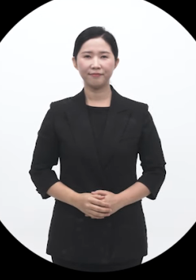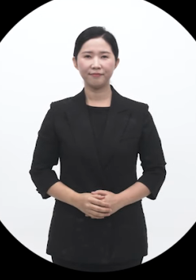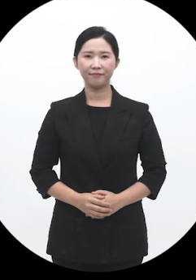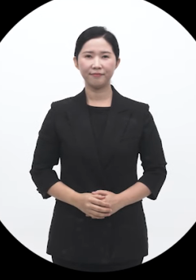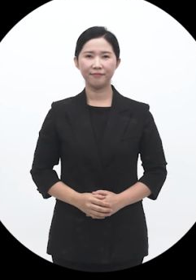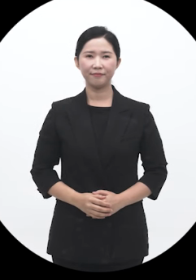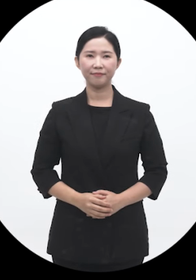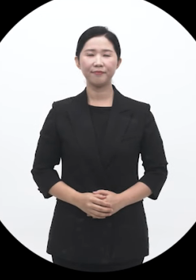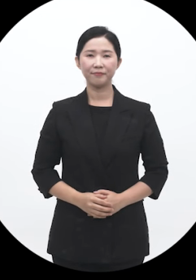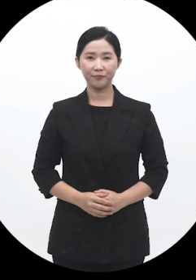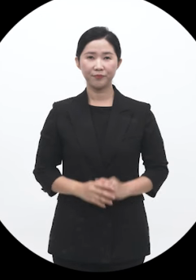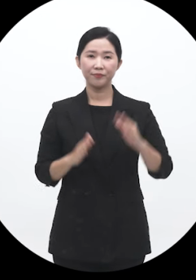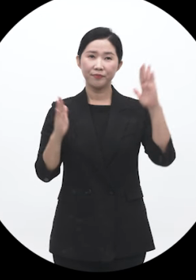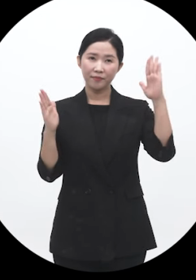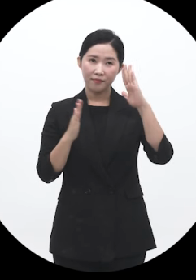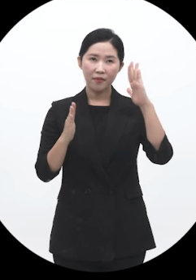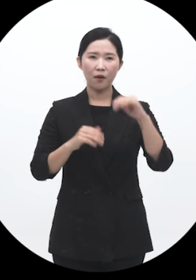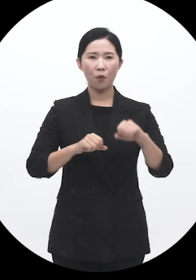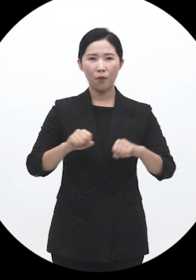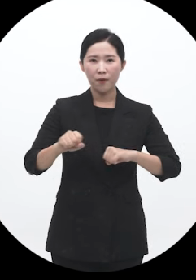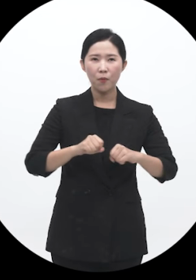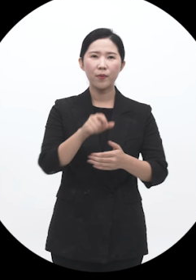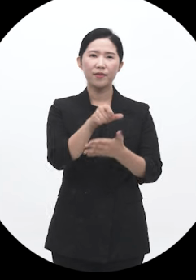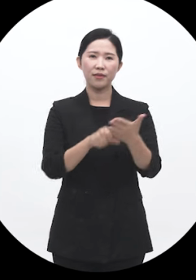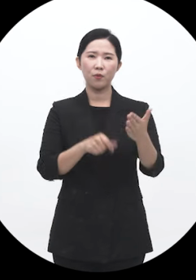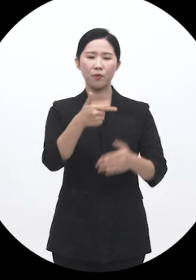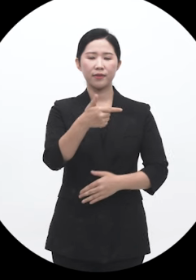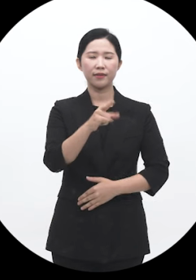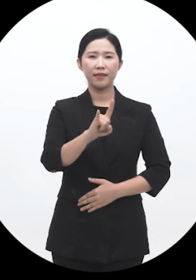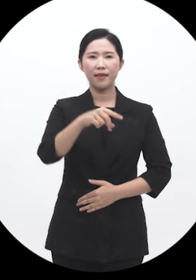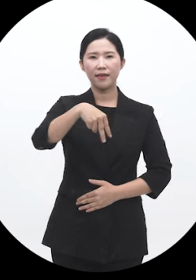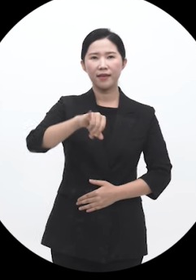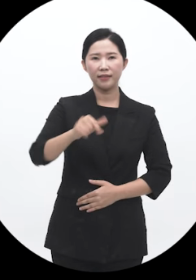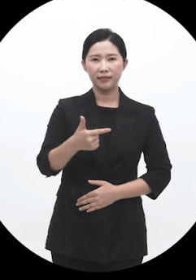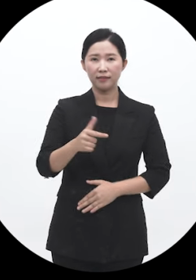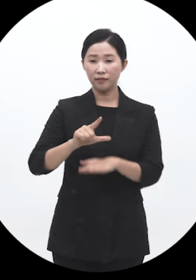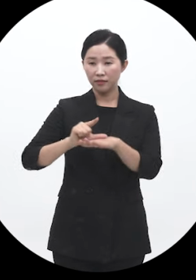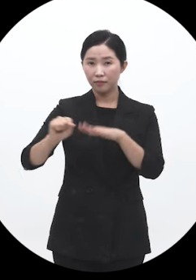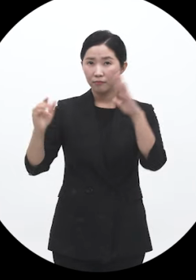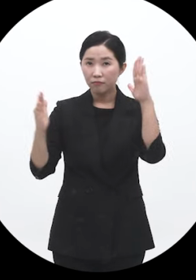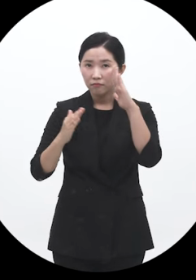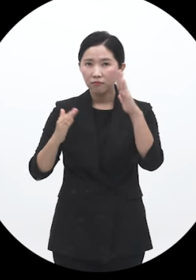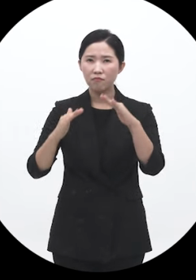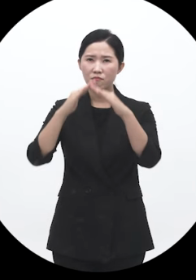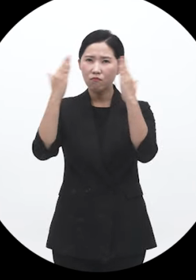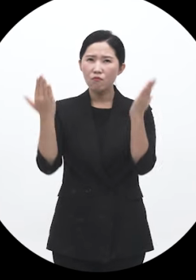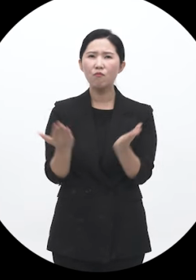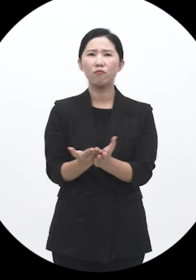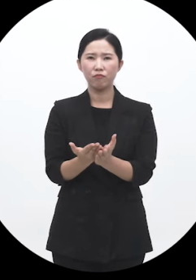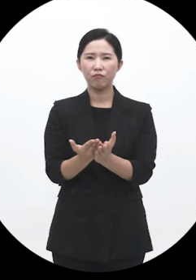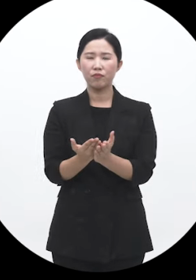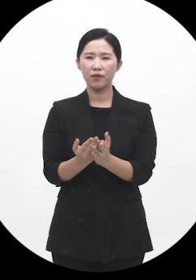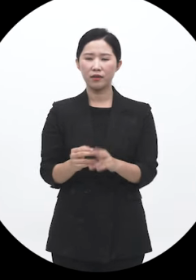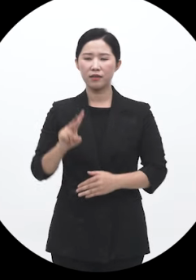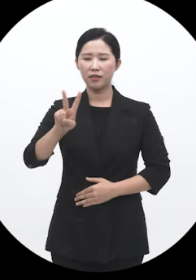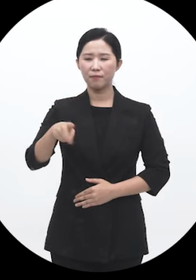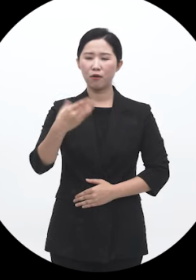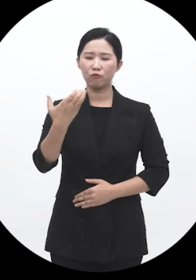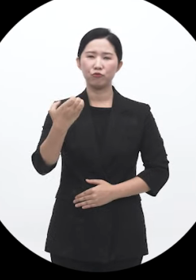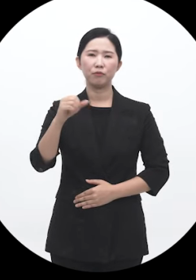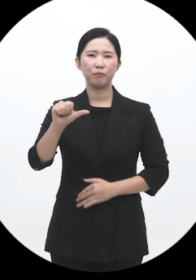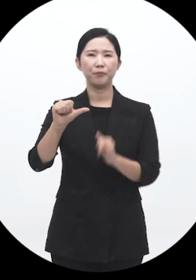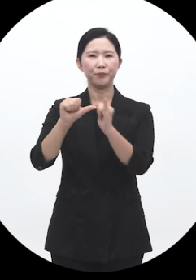먼저 학생부 교과 지역균형 전형입니다. 295명을